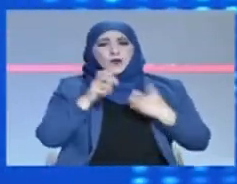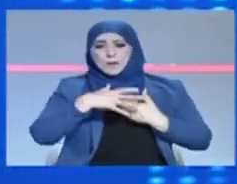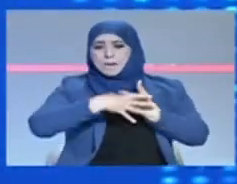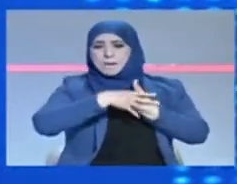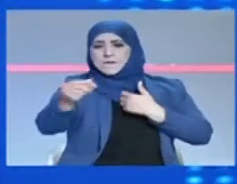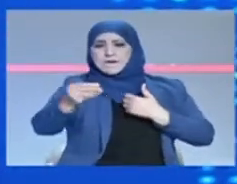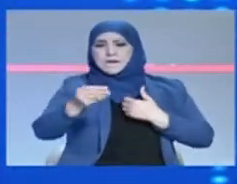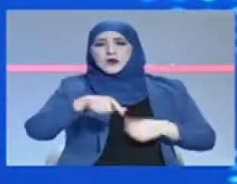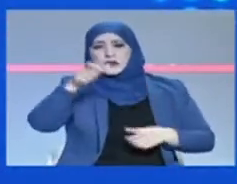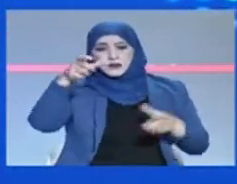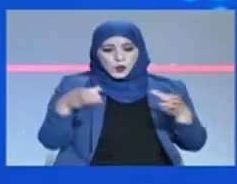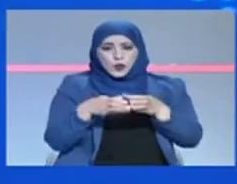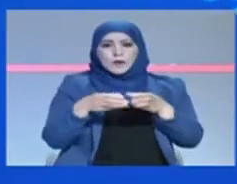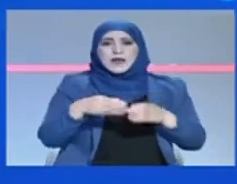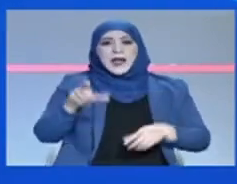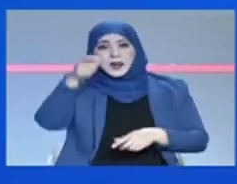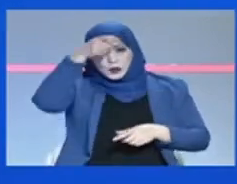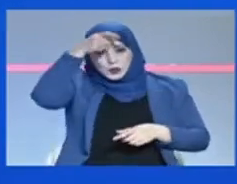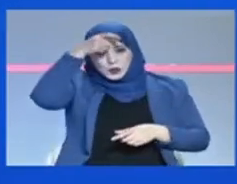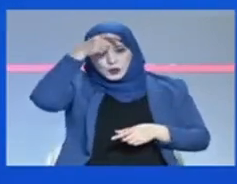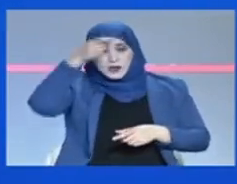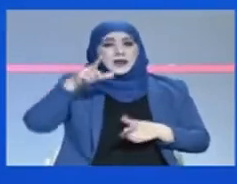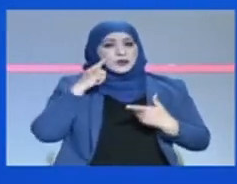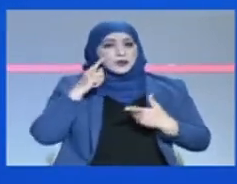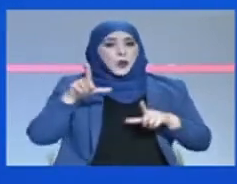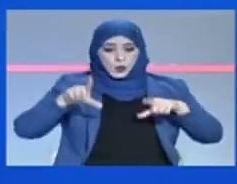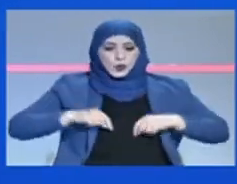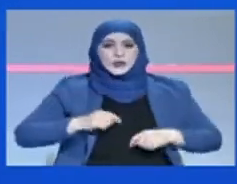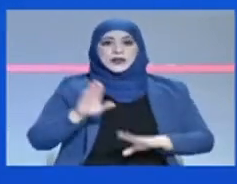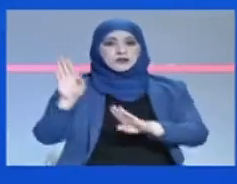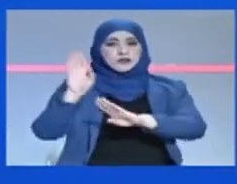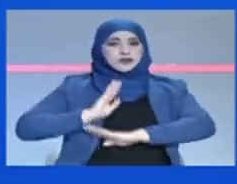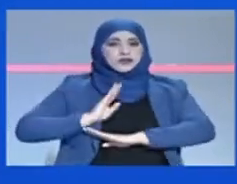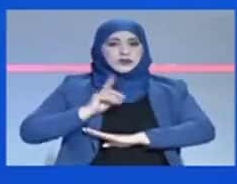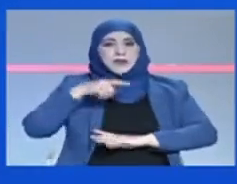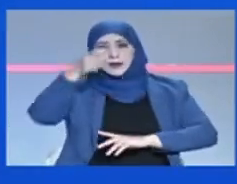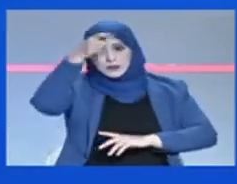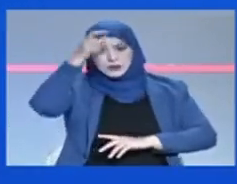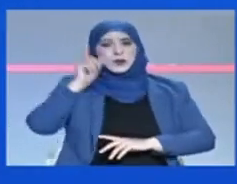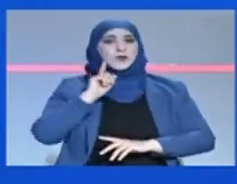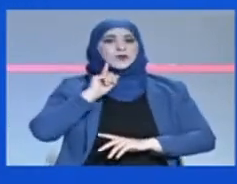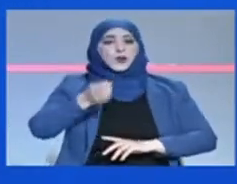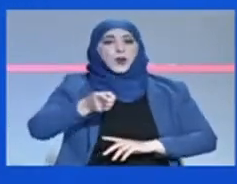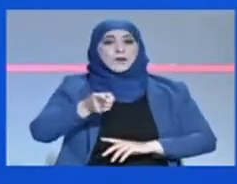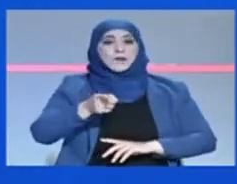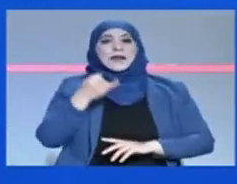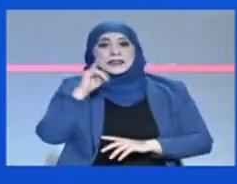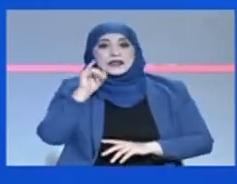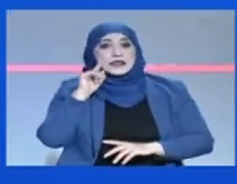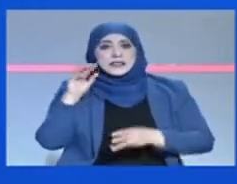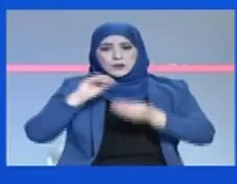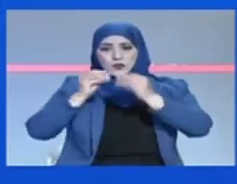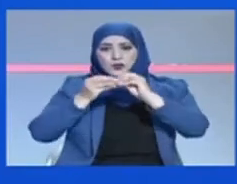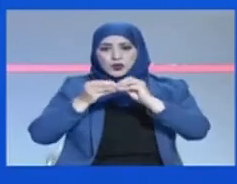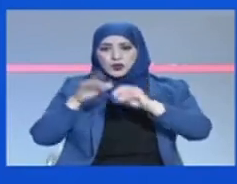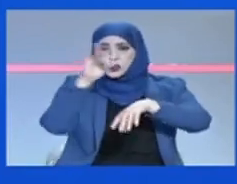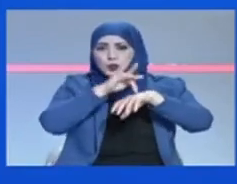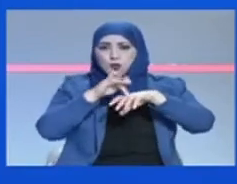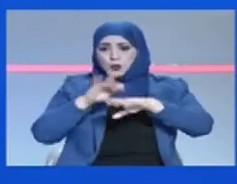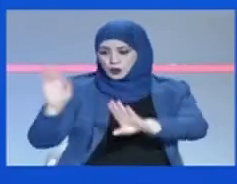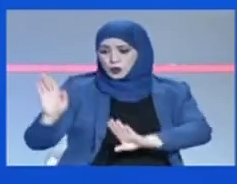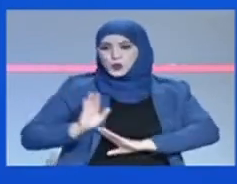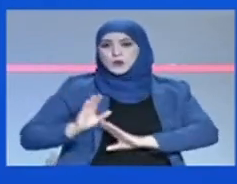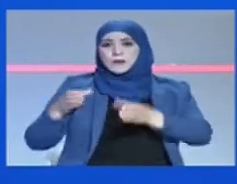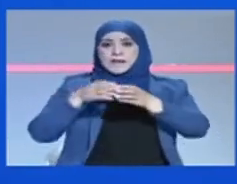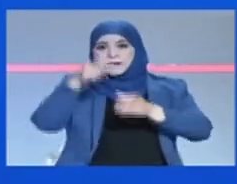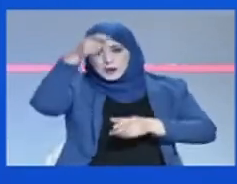التركية من ليبيا ووزير الدفاع التركي خلوسي أكار الذي توعد بالرد في حال تعرض قوات بلاده